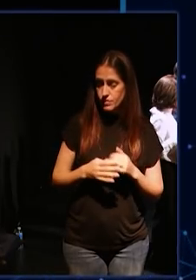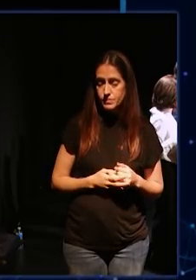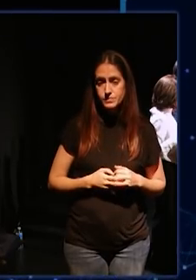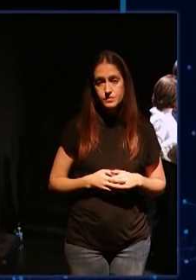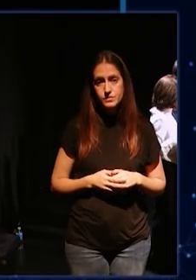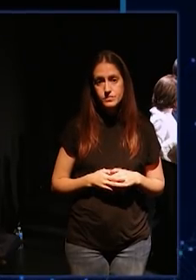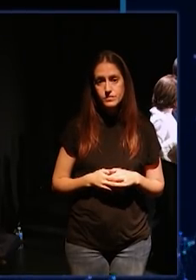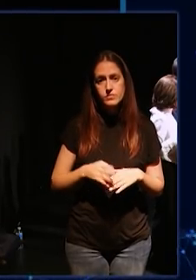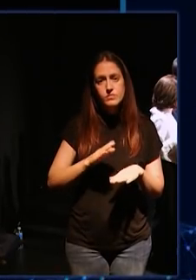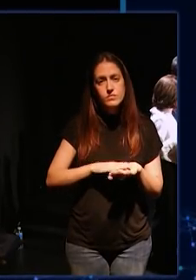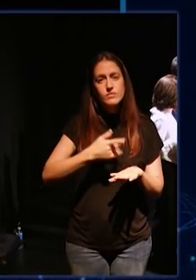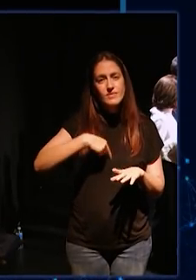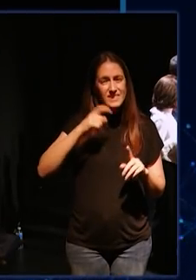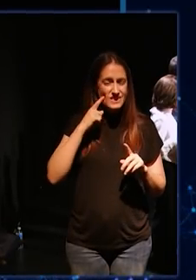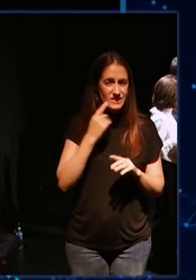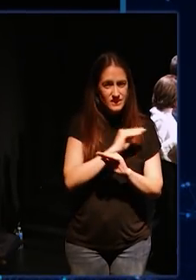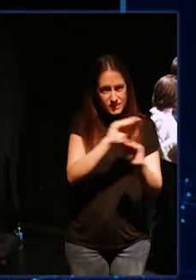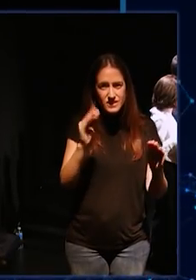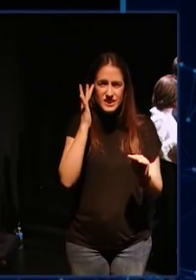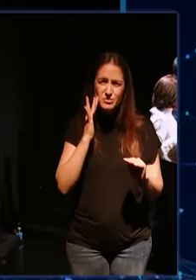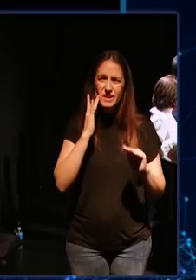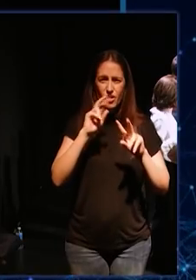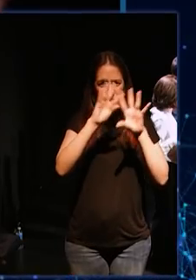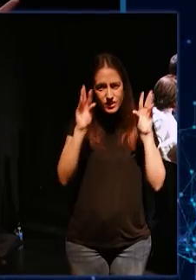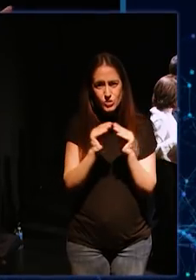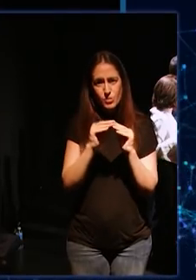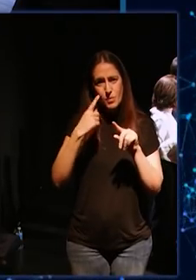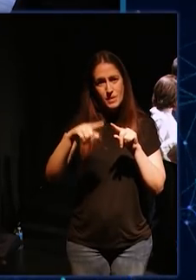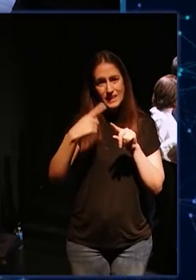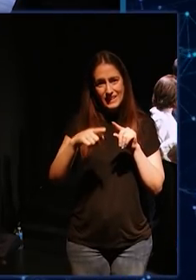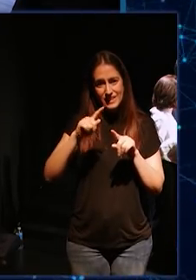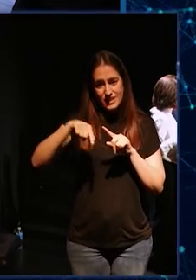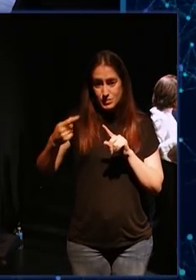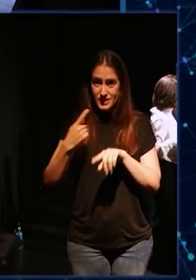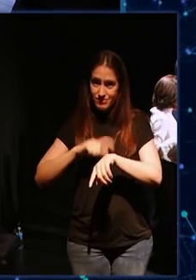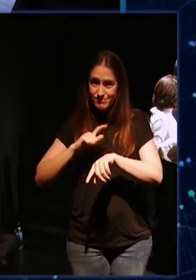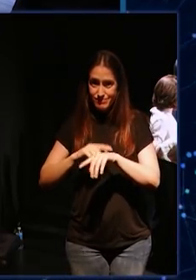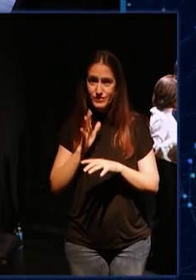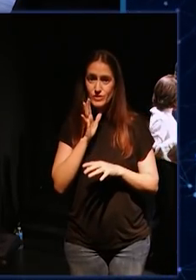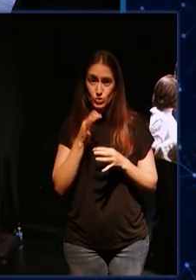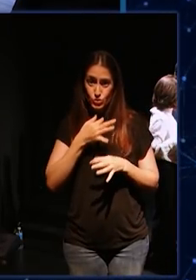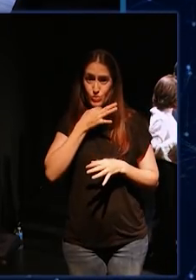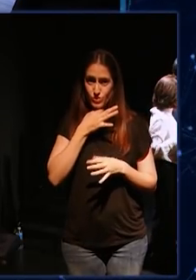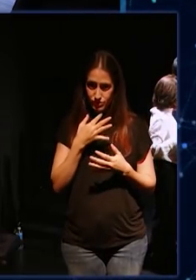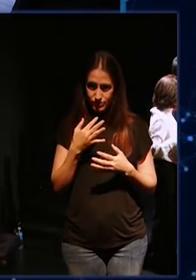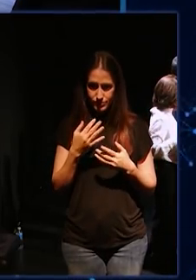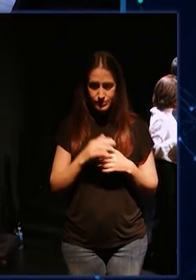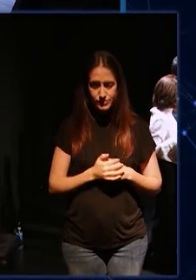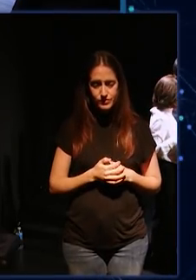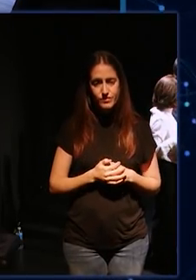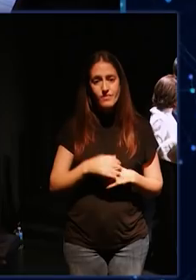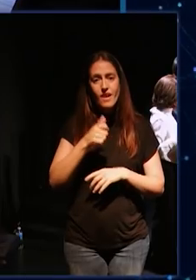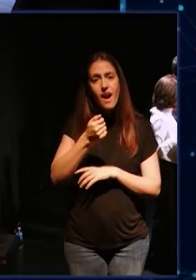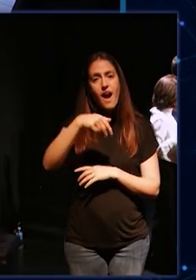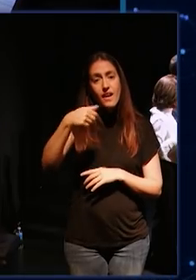necessitat d'intentar sintetitzar una miqueta més perquè després haurem d'intentar compensar una mica els temps i potser al final us quedeu amb molt poc temps. Ana Costa, aprofito